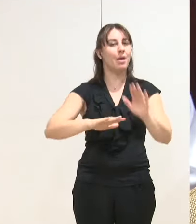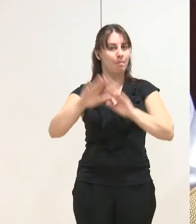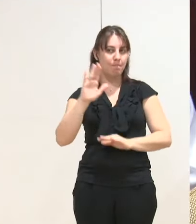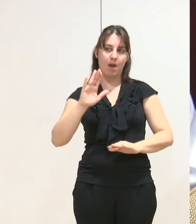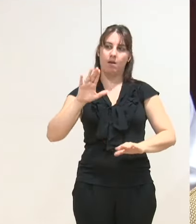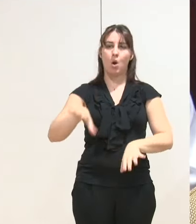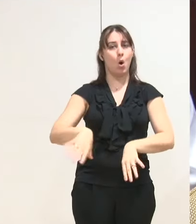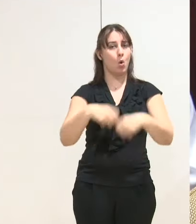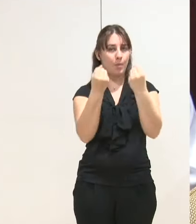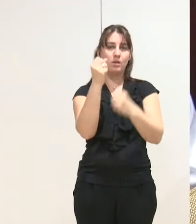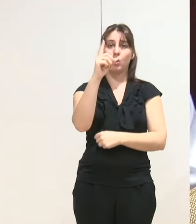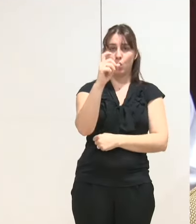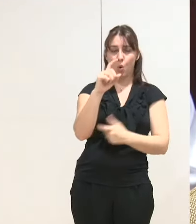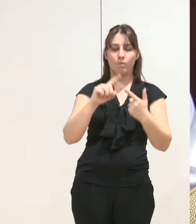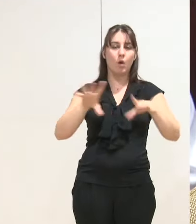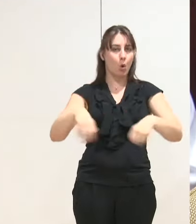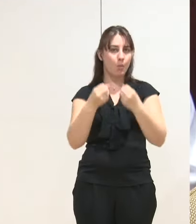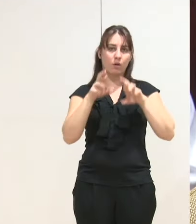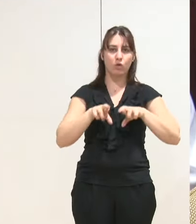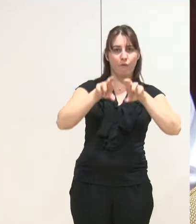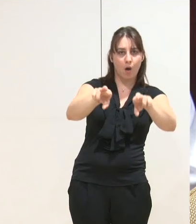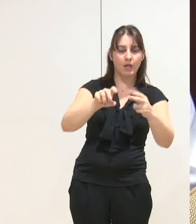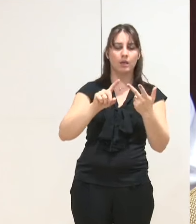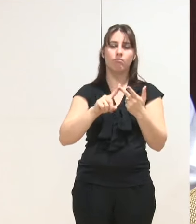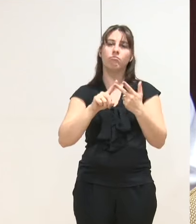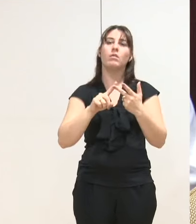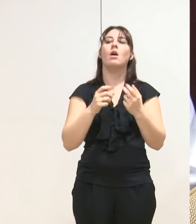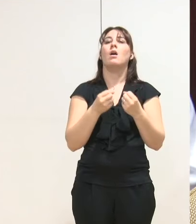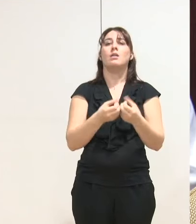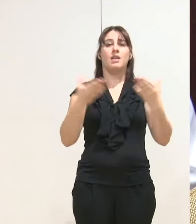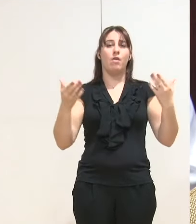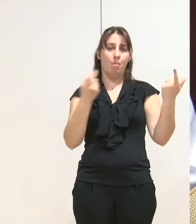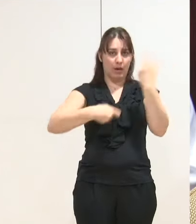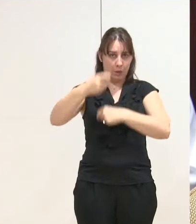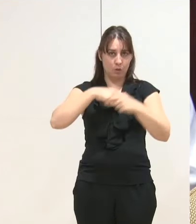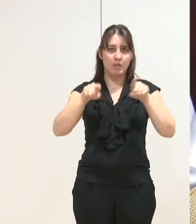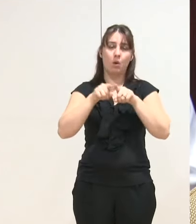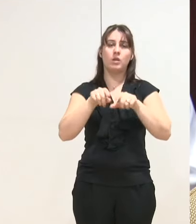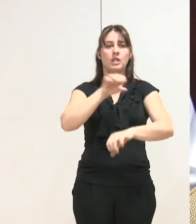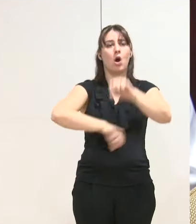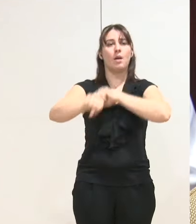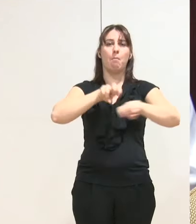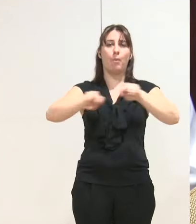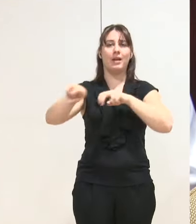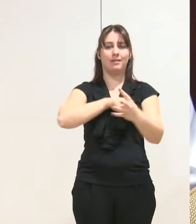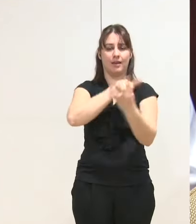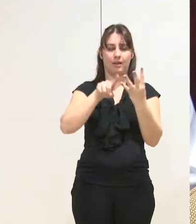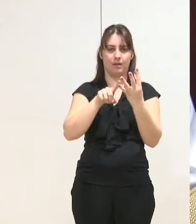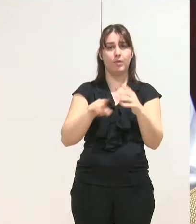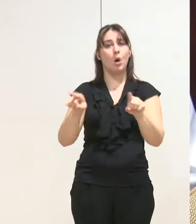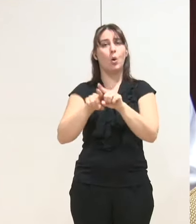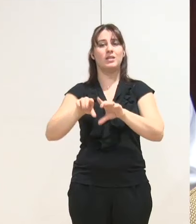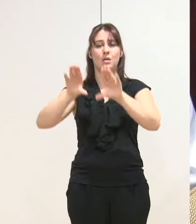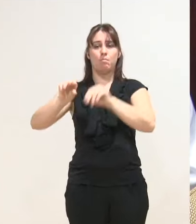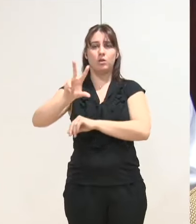compétence e la compétence voirie développement économique et organisation de la mobilité ainsi que 31